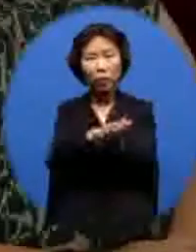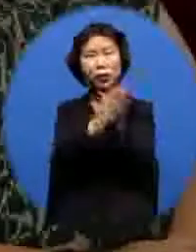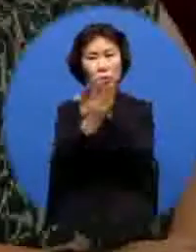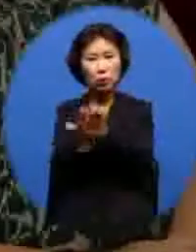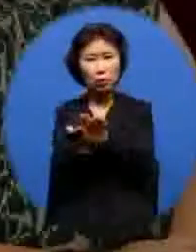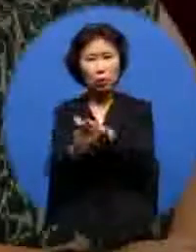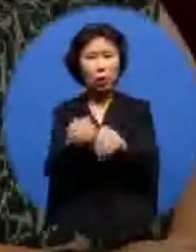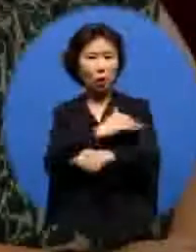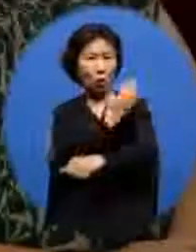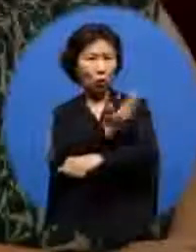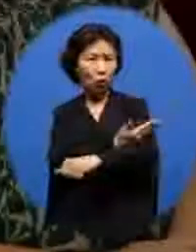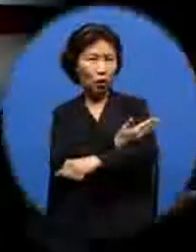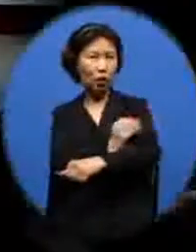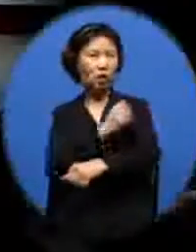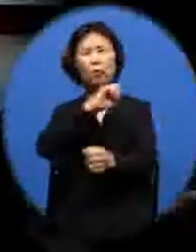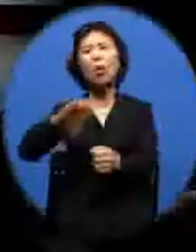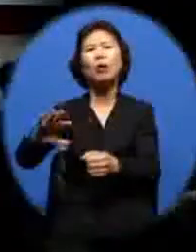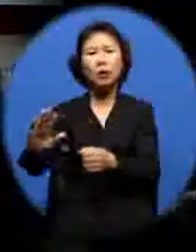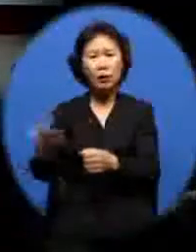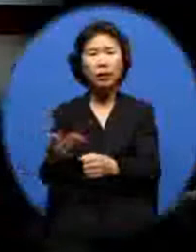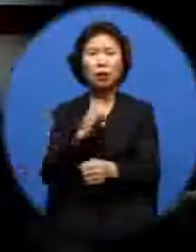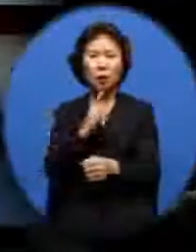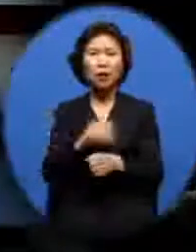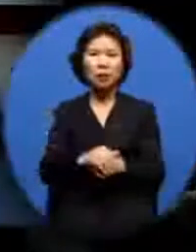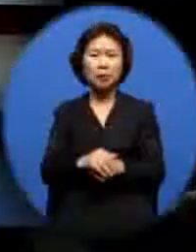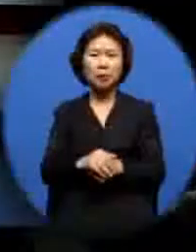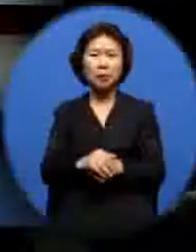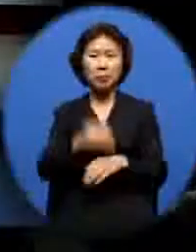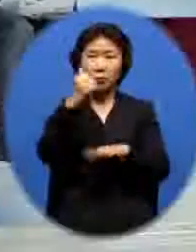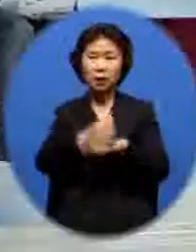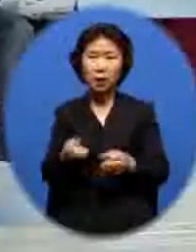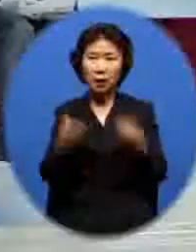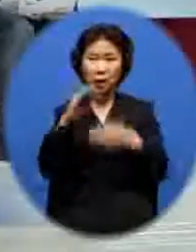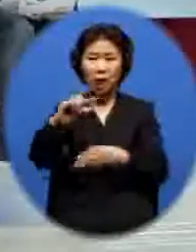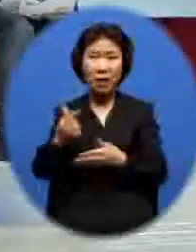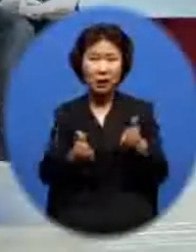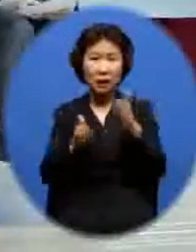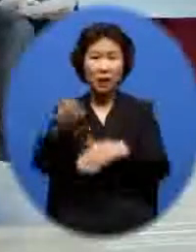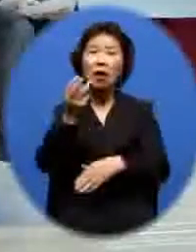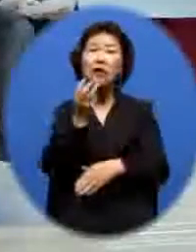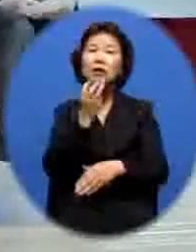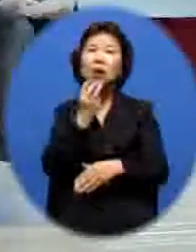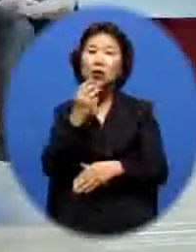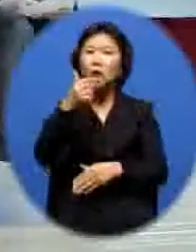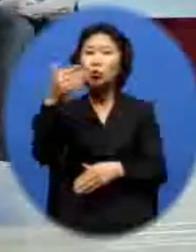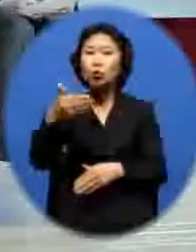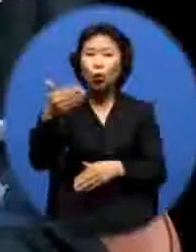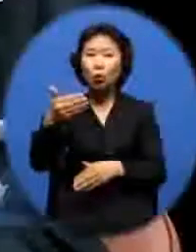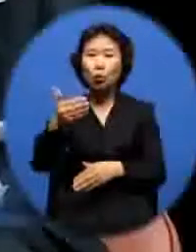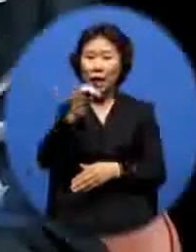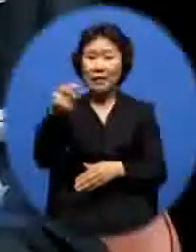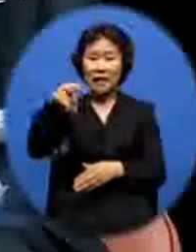위계를 버리자고 강조했습니다. 마지막 행사는 안 지사와 서울 구로구 이성구청장 등이 행정혁신